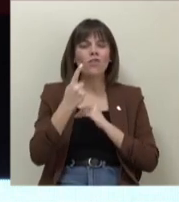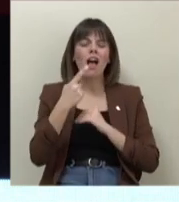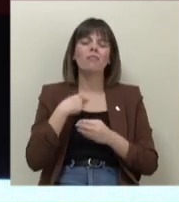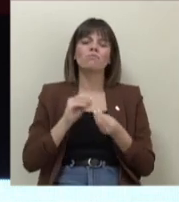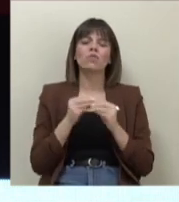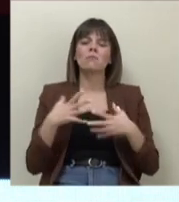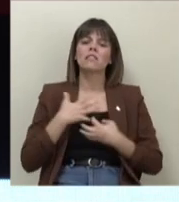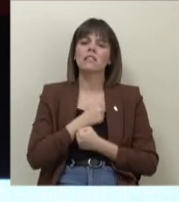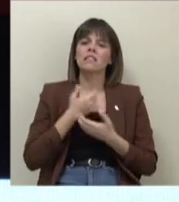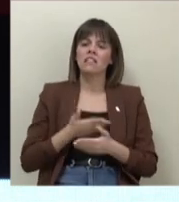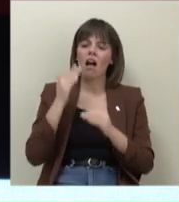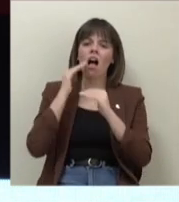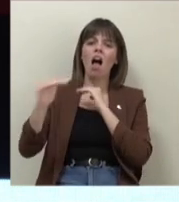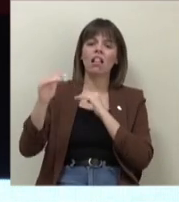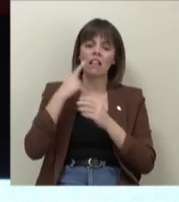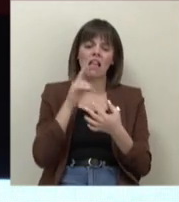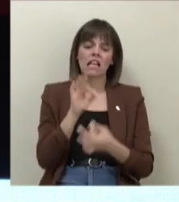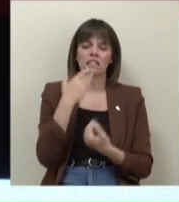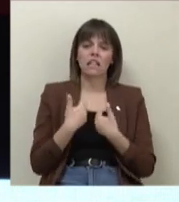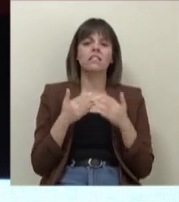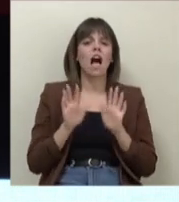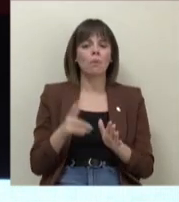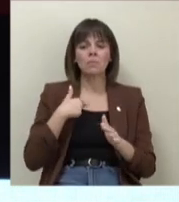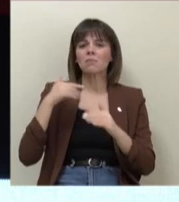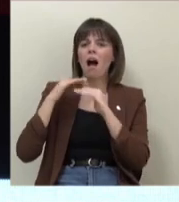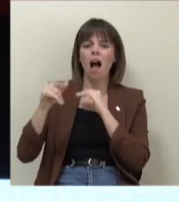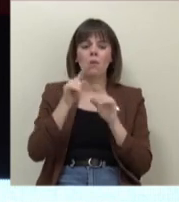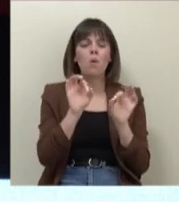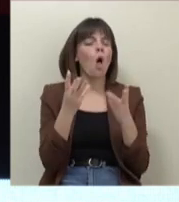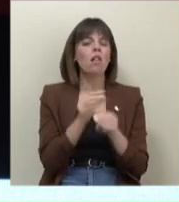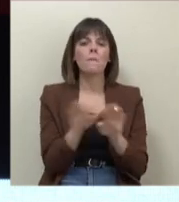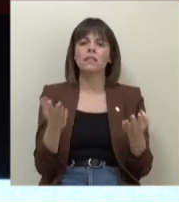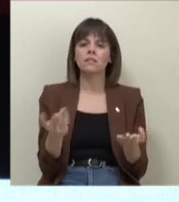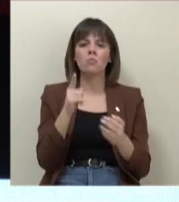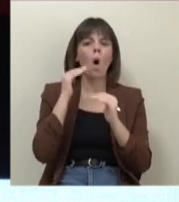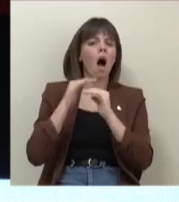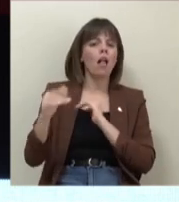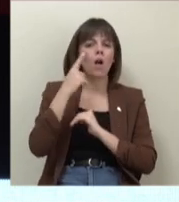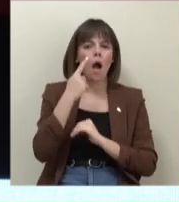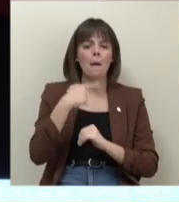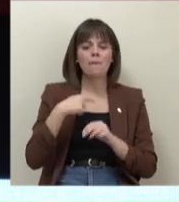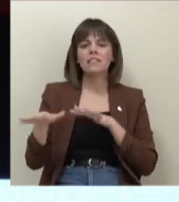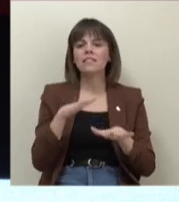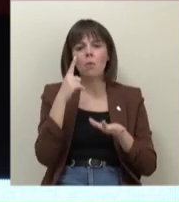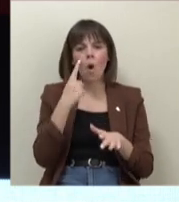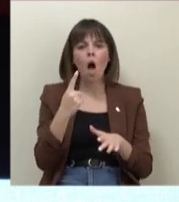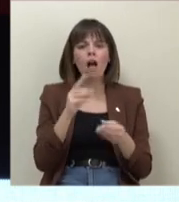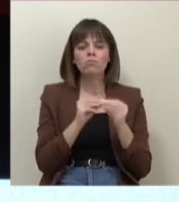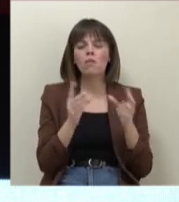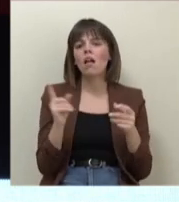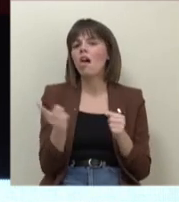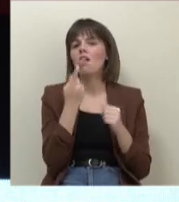dertliyim. Halkın insanıyız ama bizim halkımız bu olamaz. Bu halkla biz depremle baş